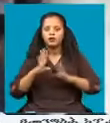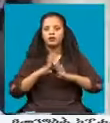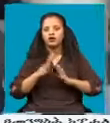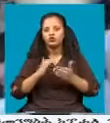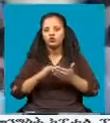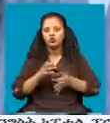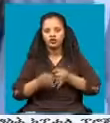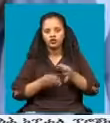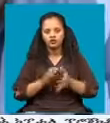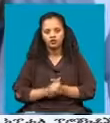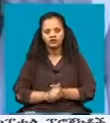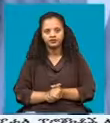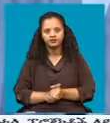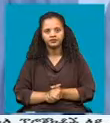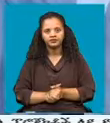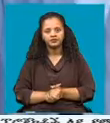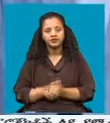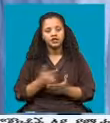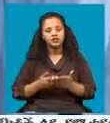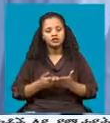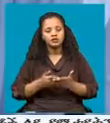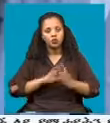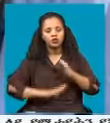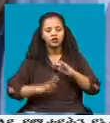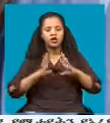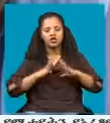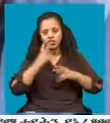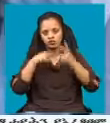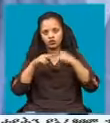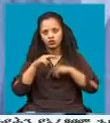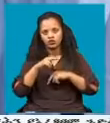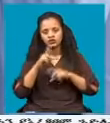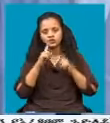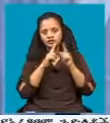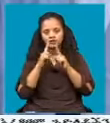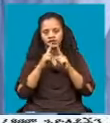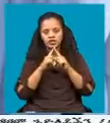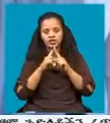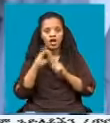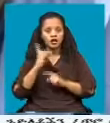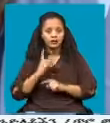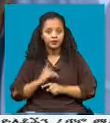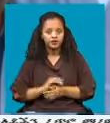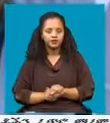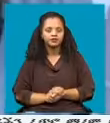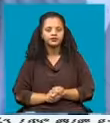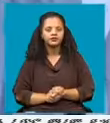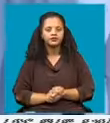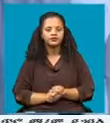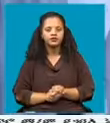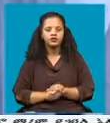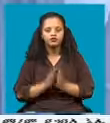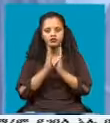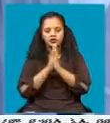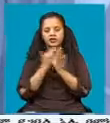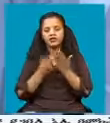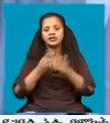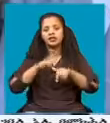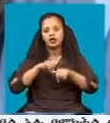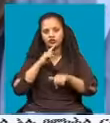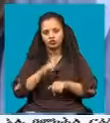መሆኑን ገልጸዋል። በዚህ በመውሊድ በዓል የነቢዩን ልደት በዓል እያከበርን ዱዓ የምናደርገው በዚህ ሰዓት